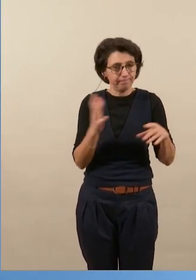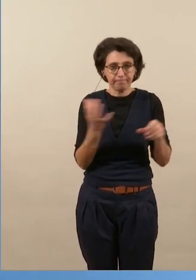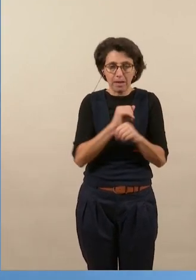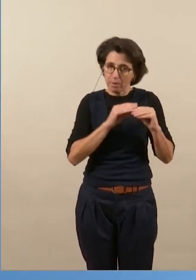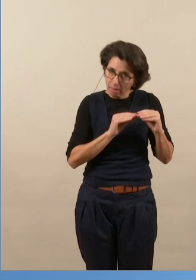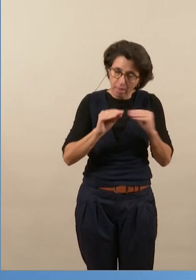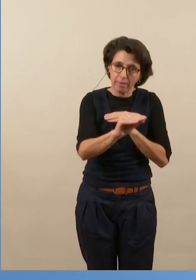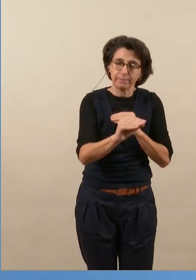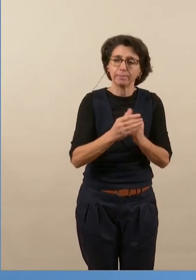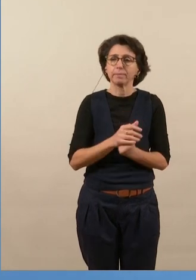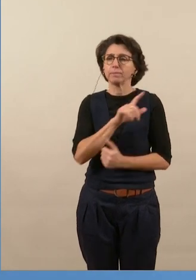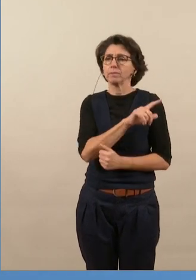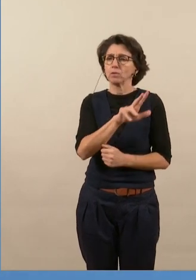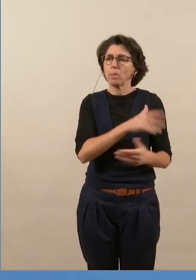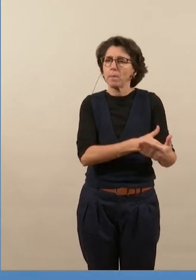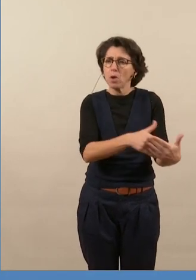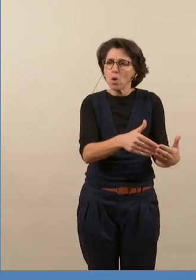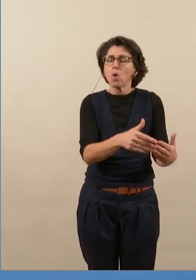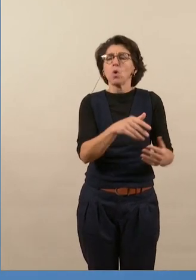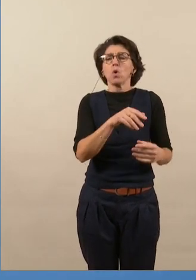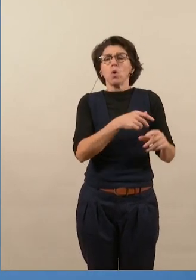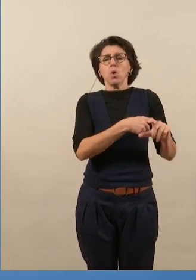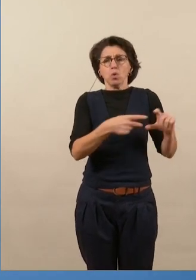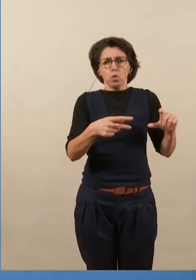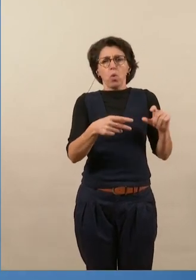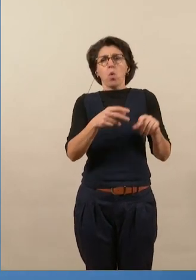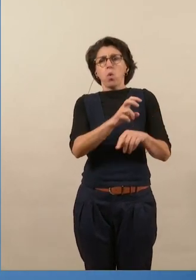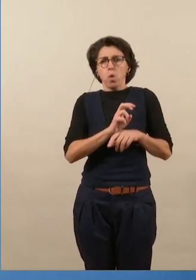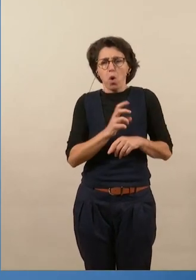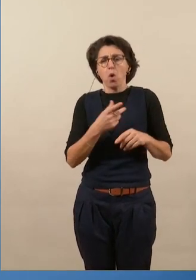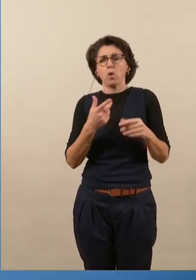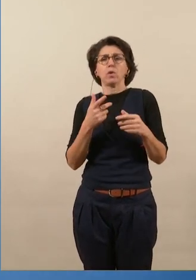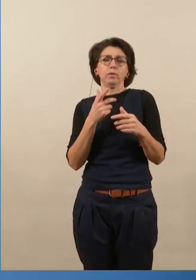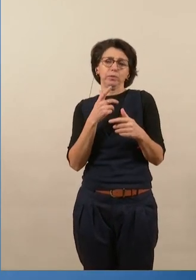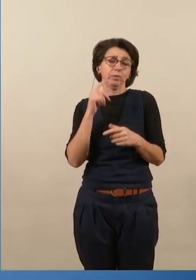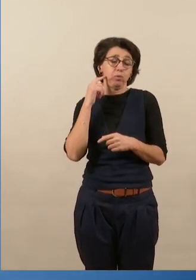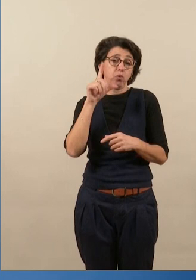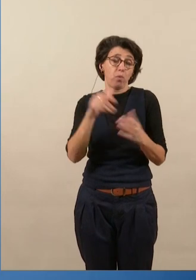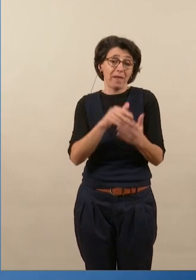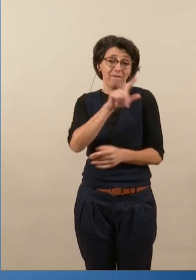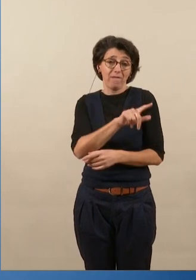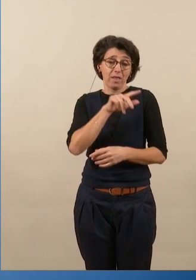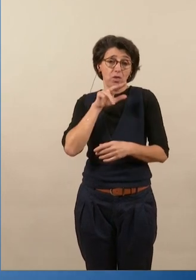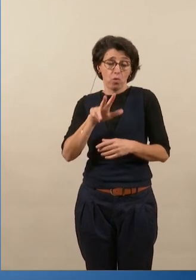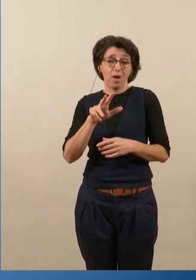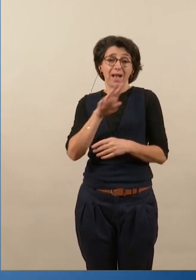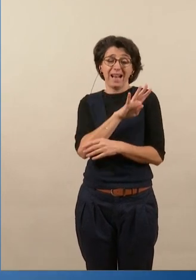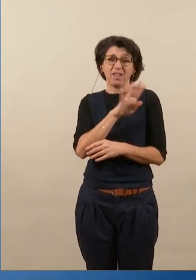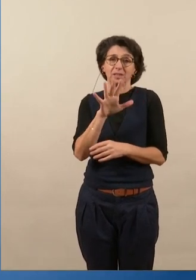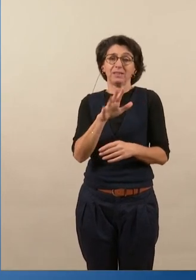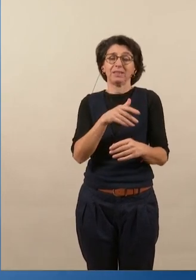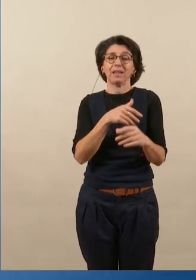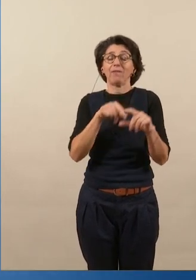25 prévu à la DM1 portant le montant total de l'emprunt pour 2023 à 45,8 million